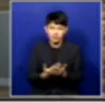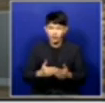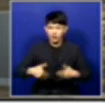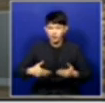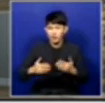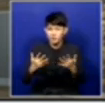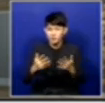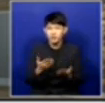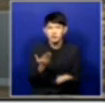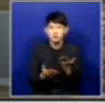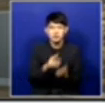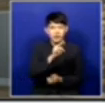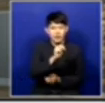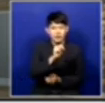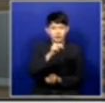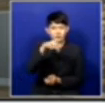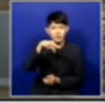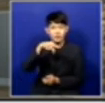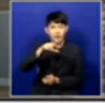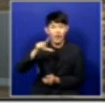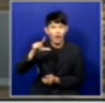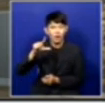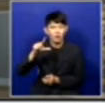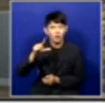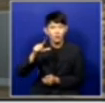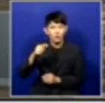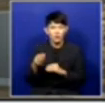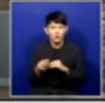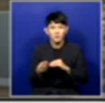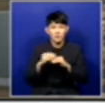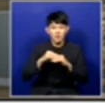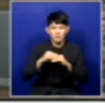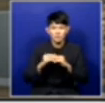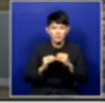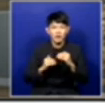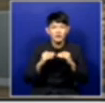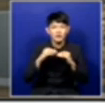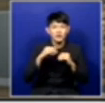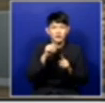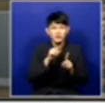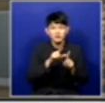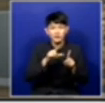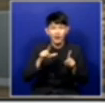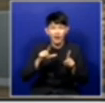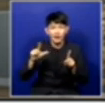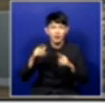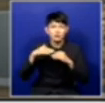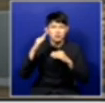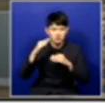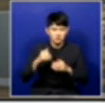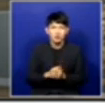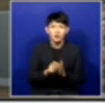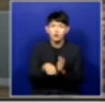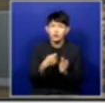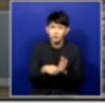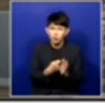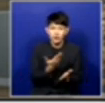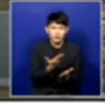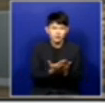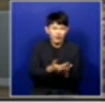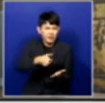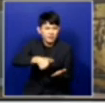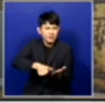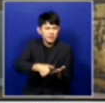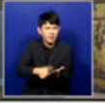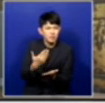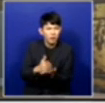NPL สูงเพิ่มขึ้นเกิน1ล้านล้านครับท่านประธานเนื่องจากขีดความสามารถในการจ่ายชำระหนี้ของลูกห